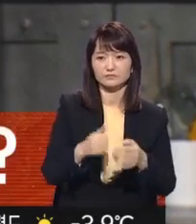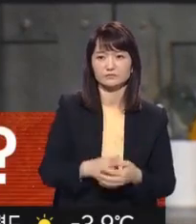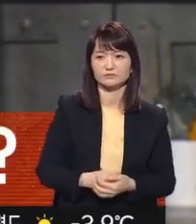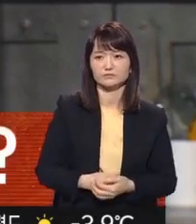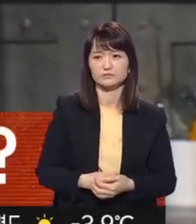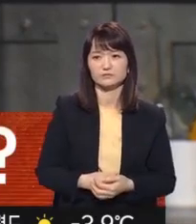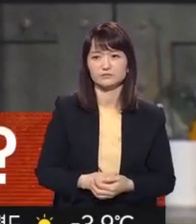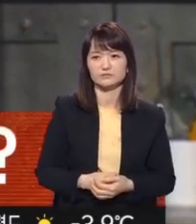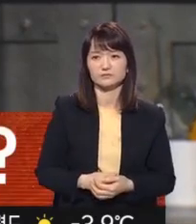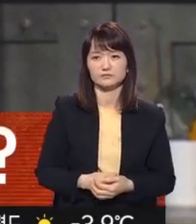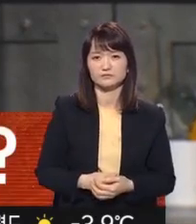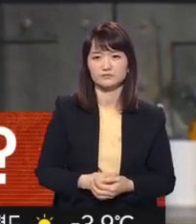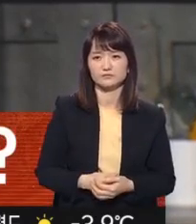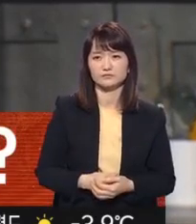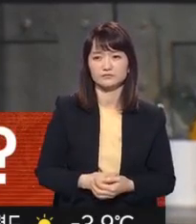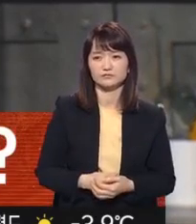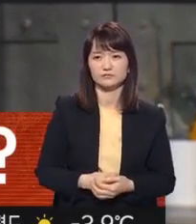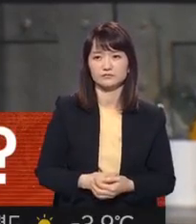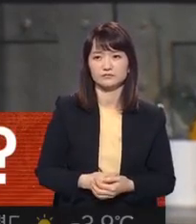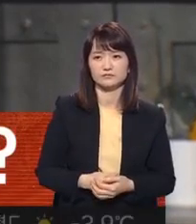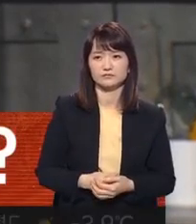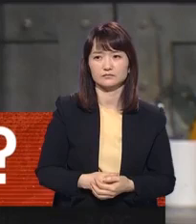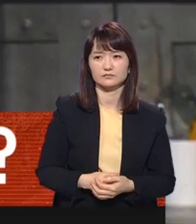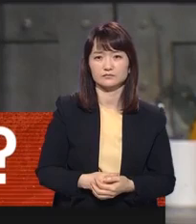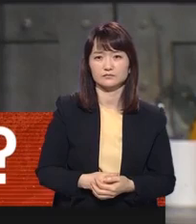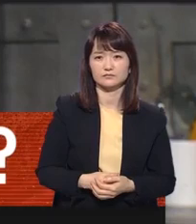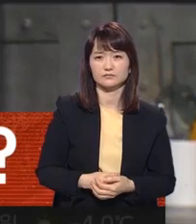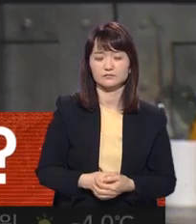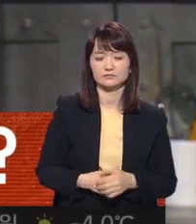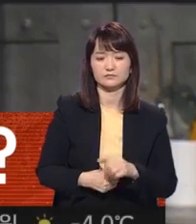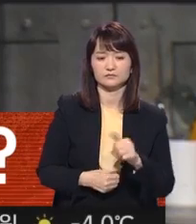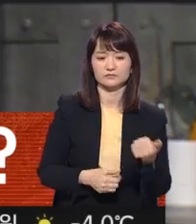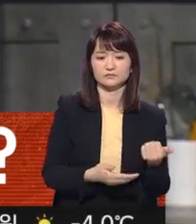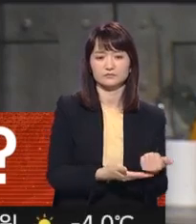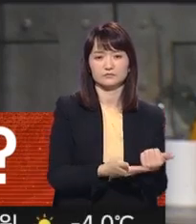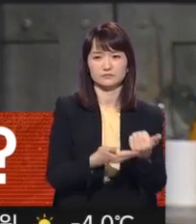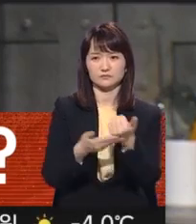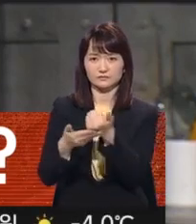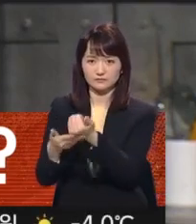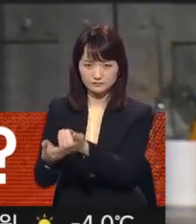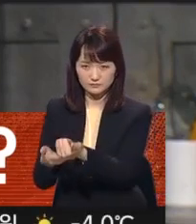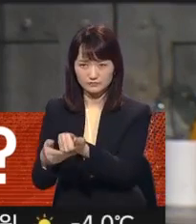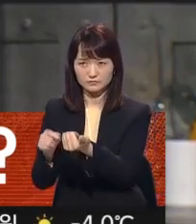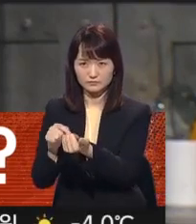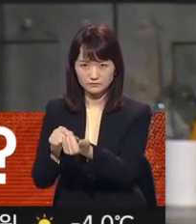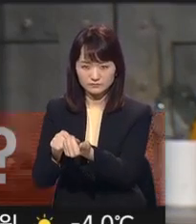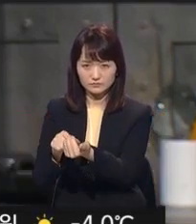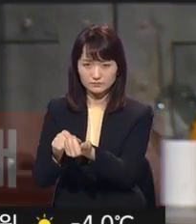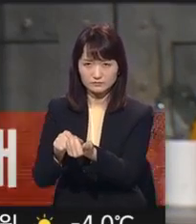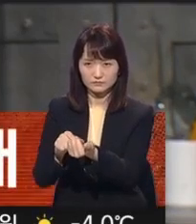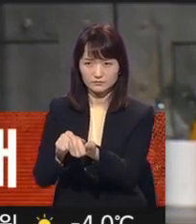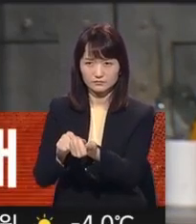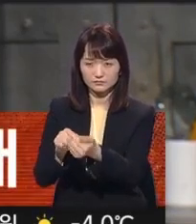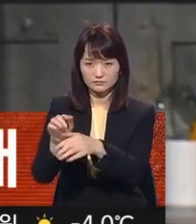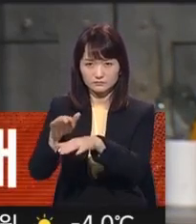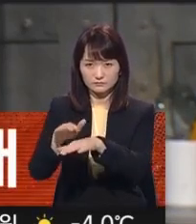흔히 말해서 납골당에 이제 발령을 이제 납골당에 이제 갖다 놓았는데 그 납골당까지